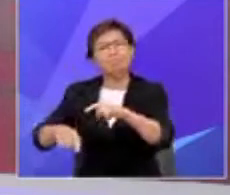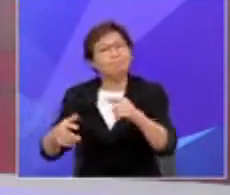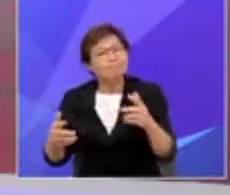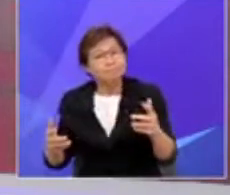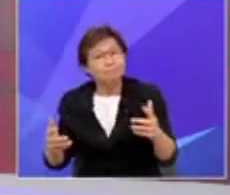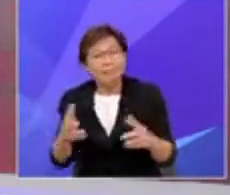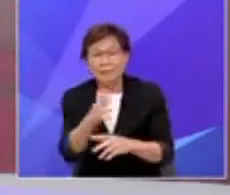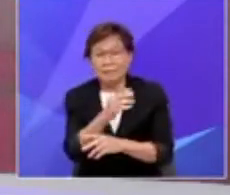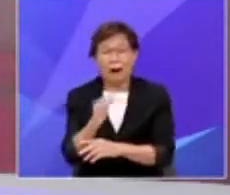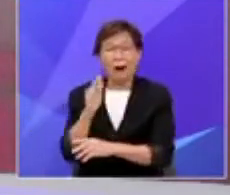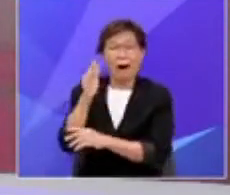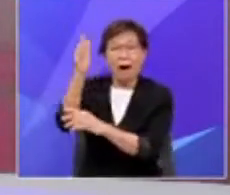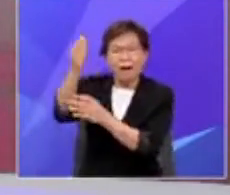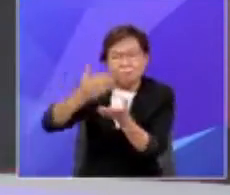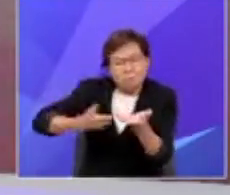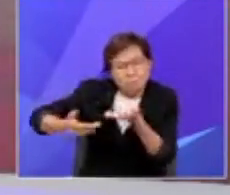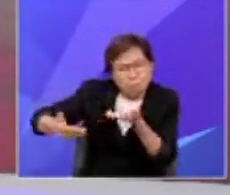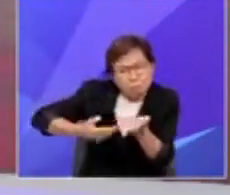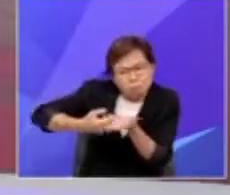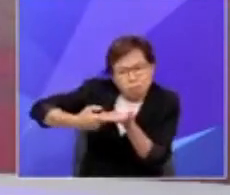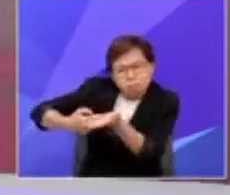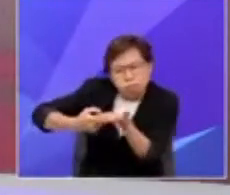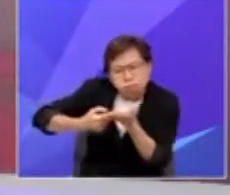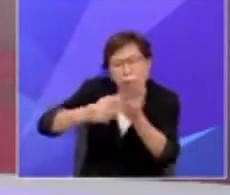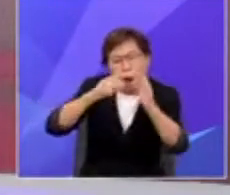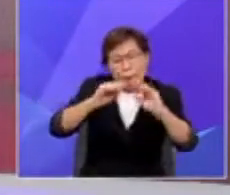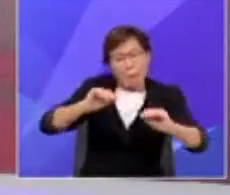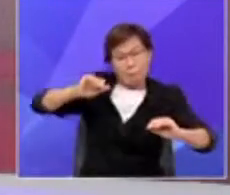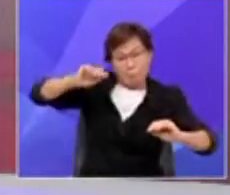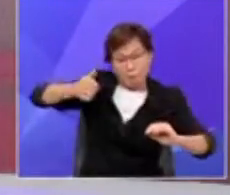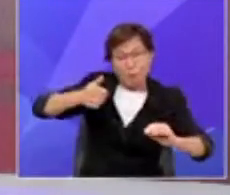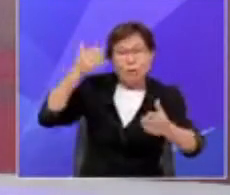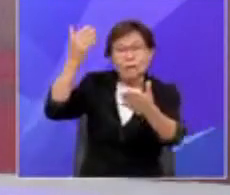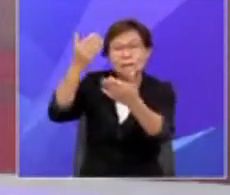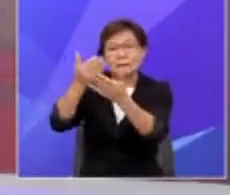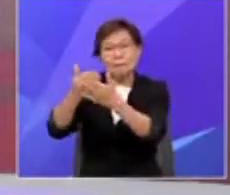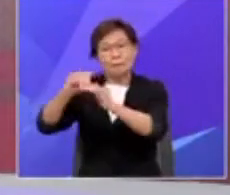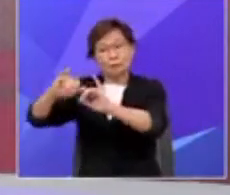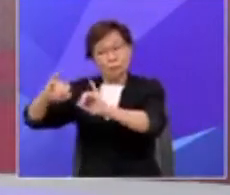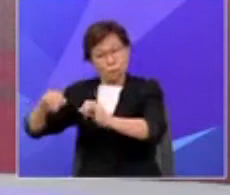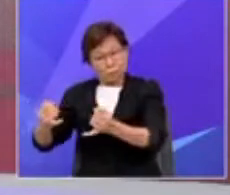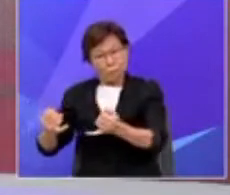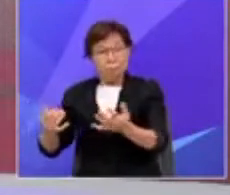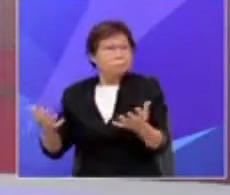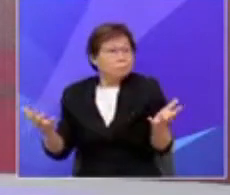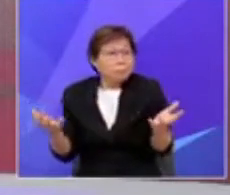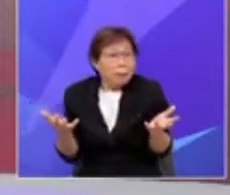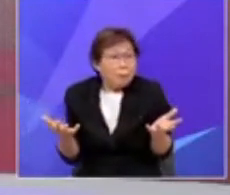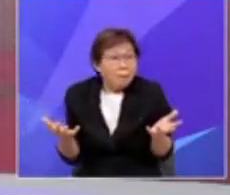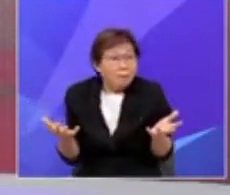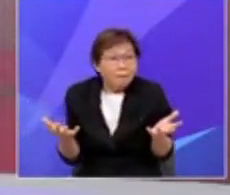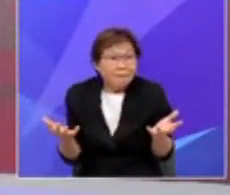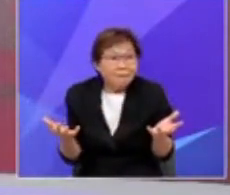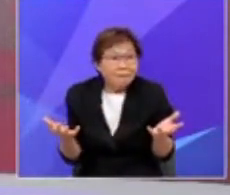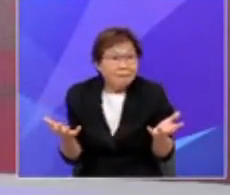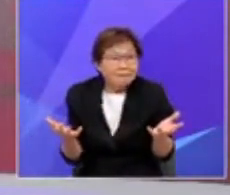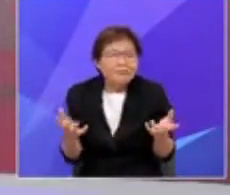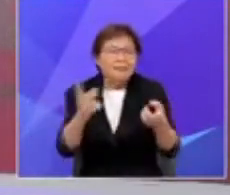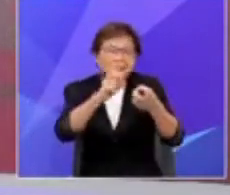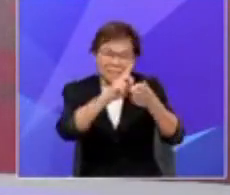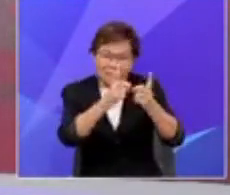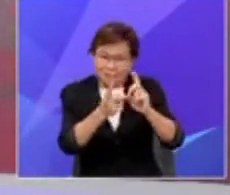dan yang akan dibicarakan dalam masyarakat besok sehingga hari jumaat ialah berkaitan dengan